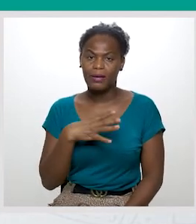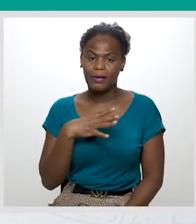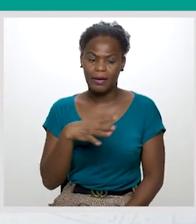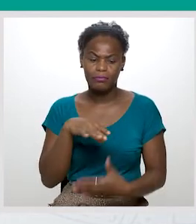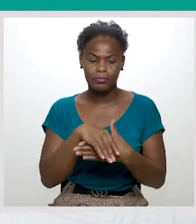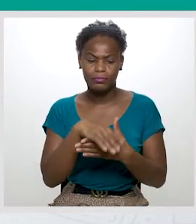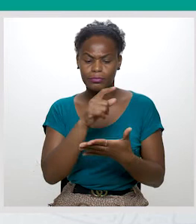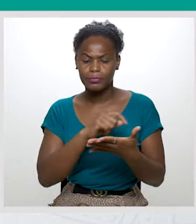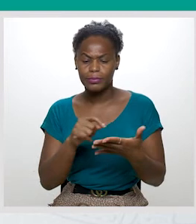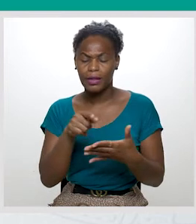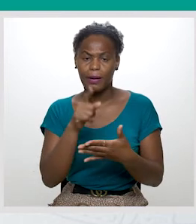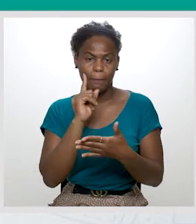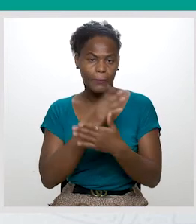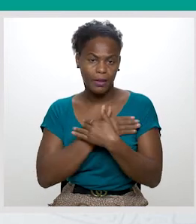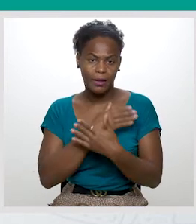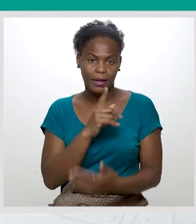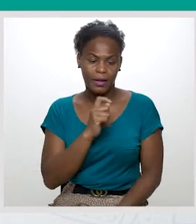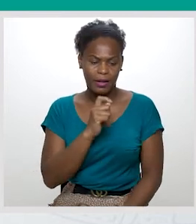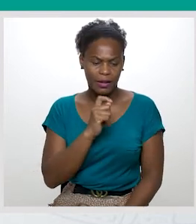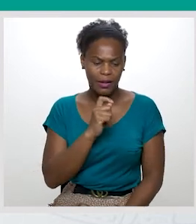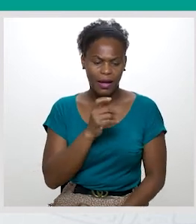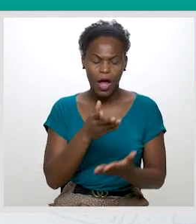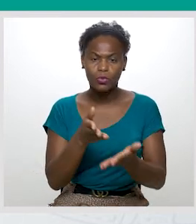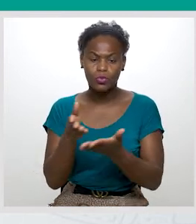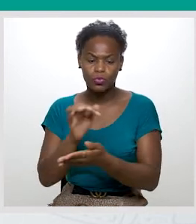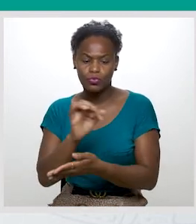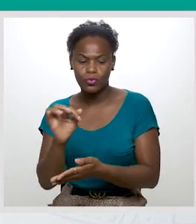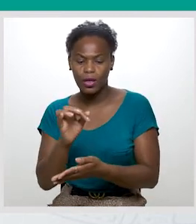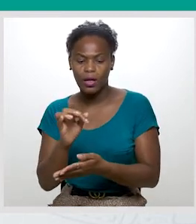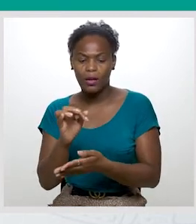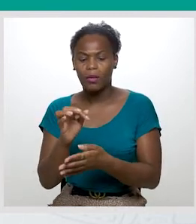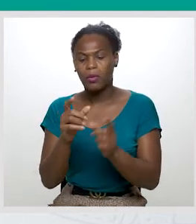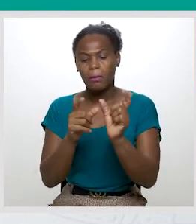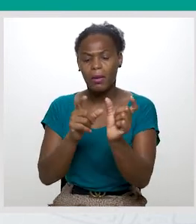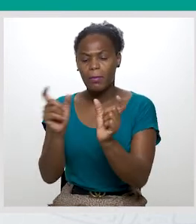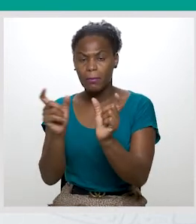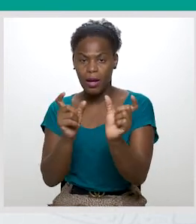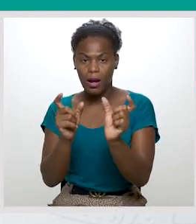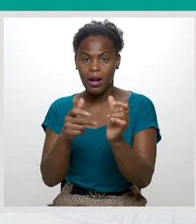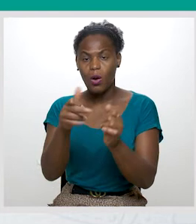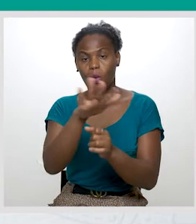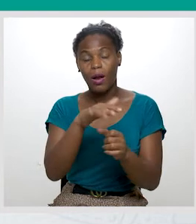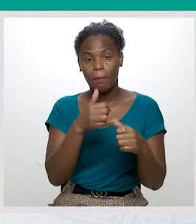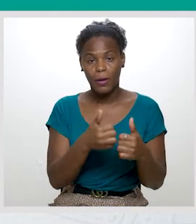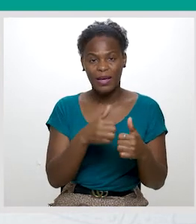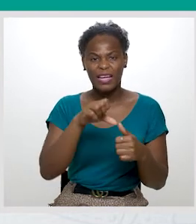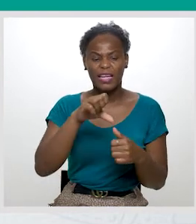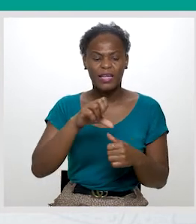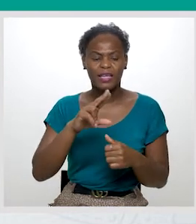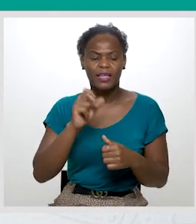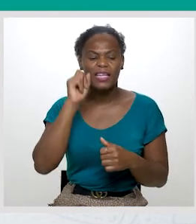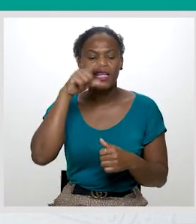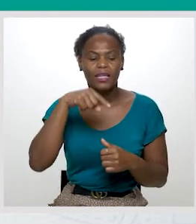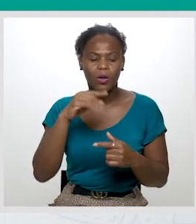Léa. Aide-la et mets les mots suivants à la bonne place. Tu as le mot qui, combien,